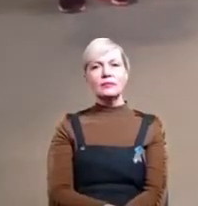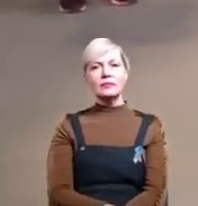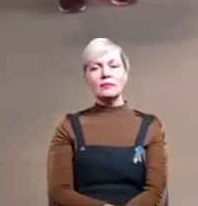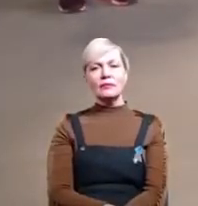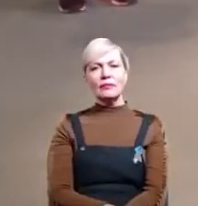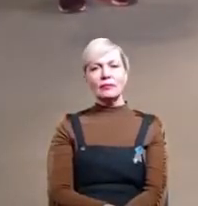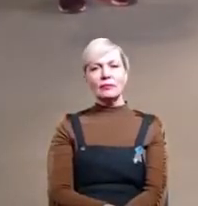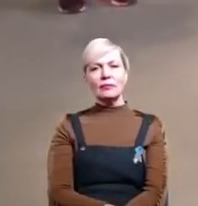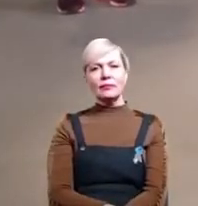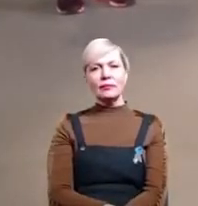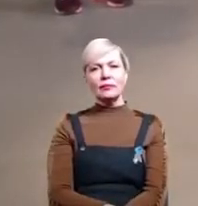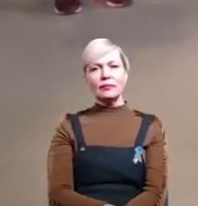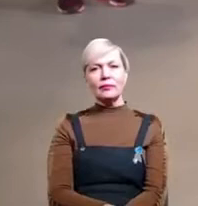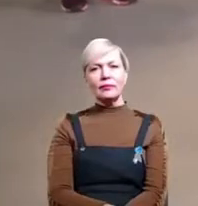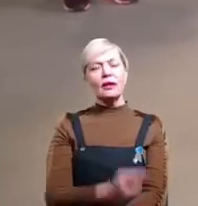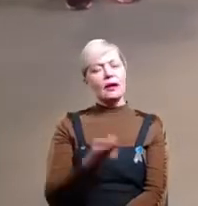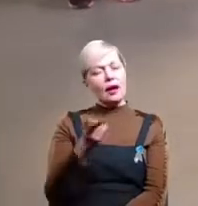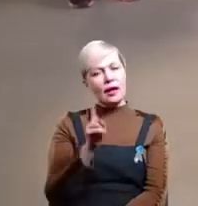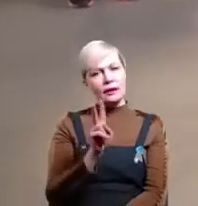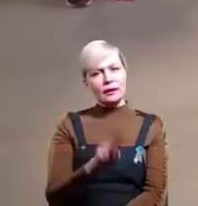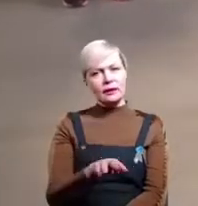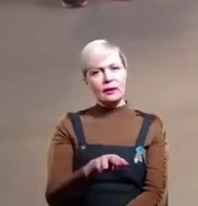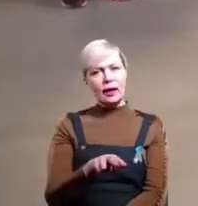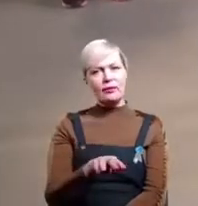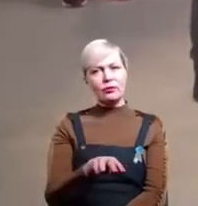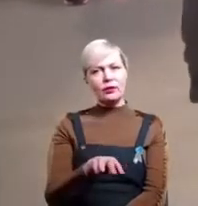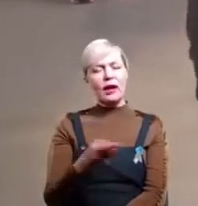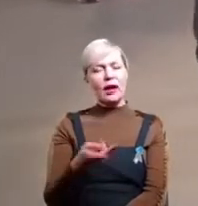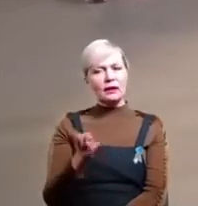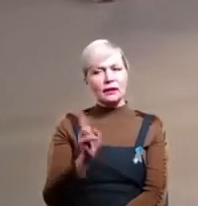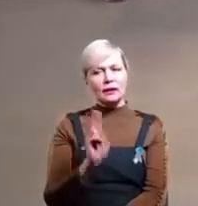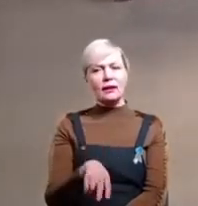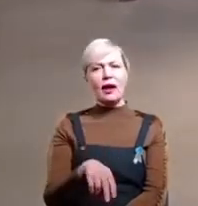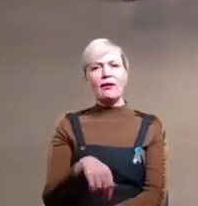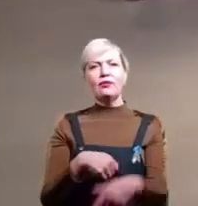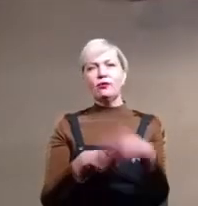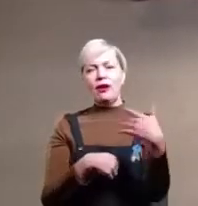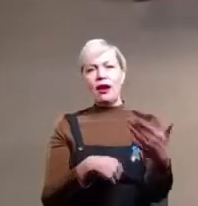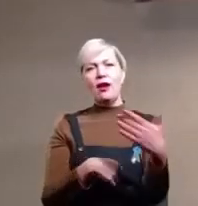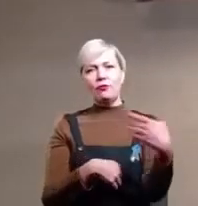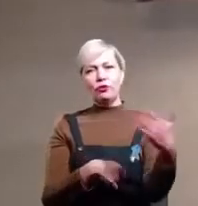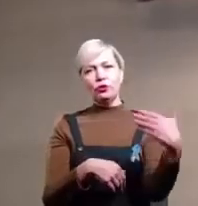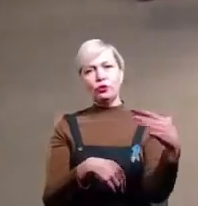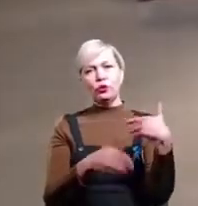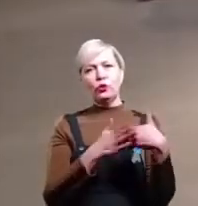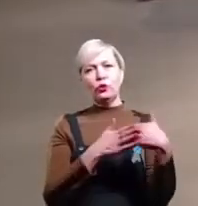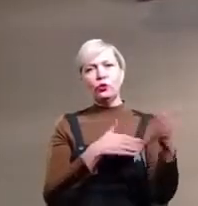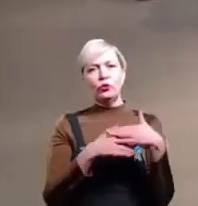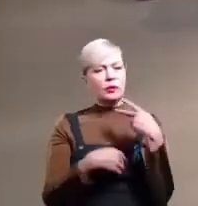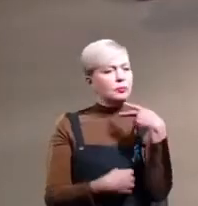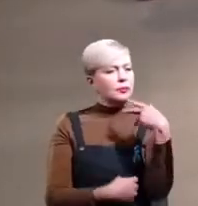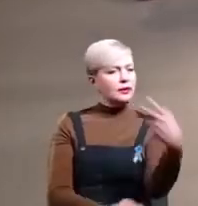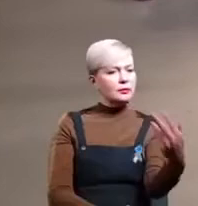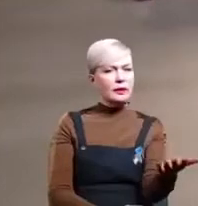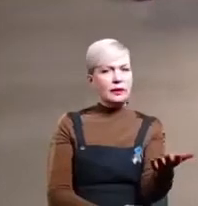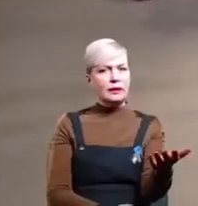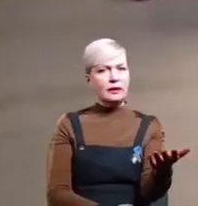Раз. И оставить левую руку. Оставьте левую руку и посмотрите на нее. Бух,